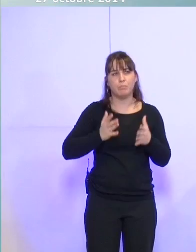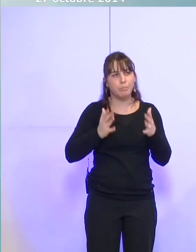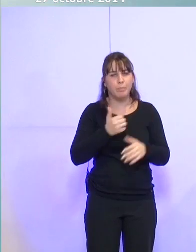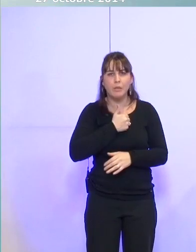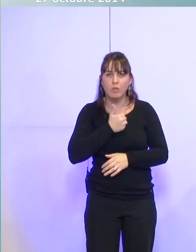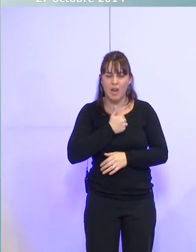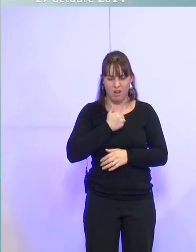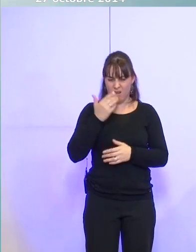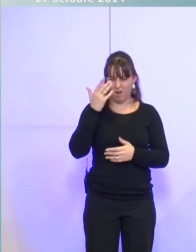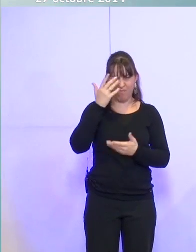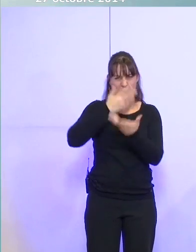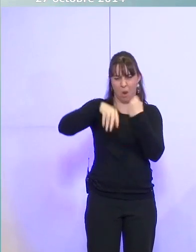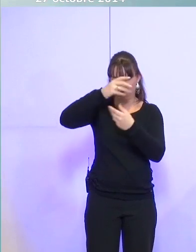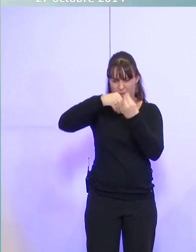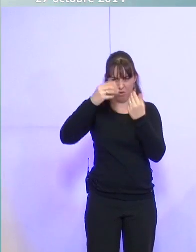cohérence?